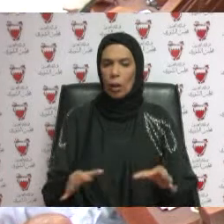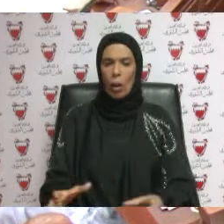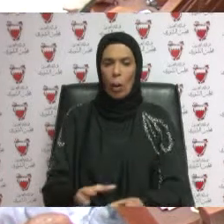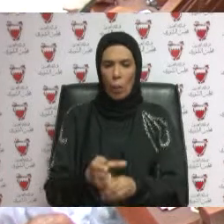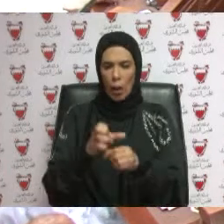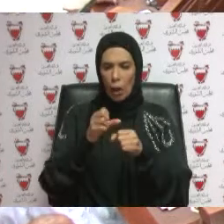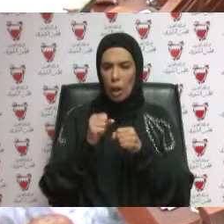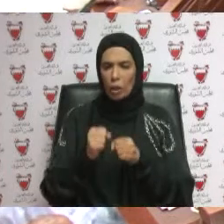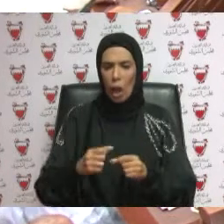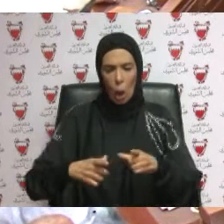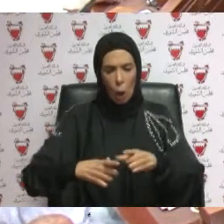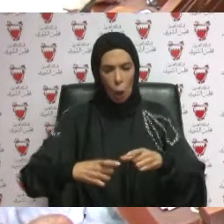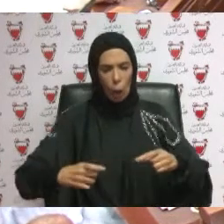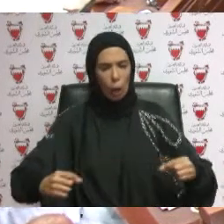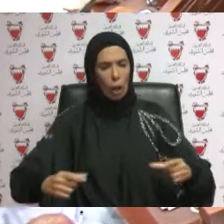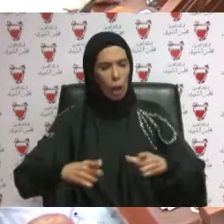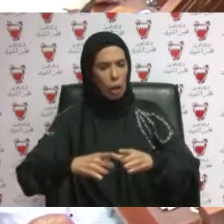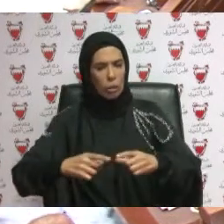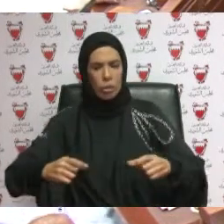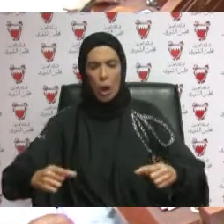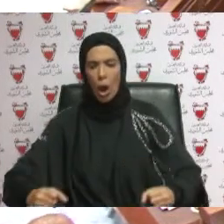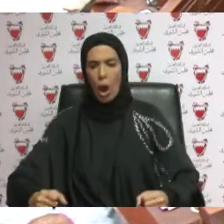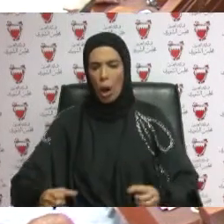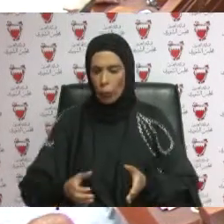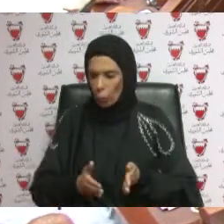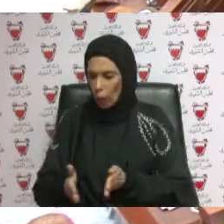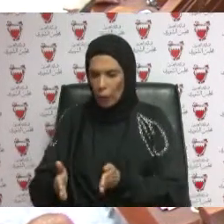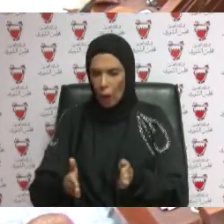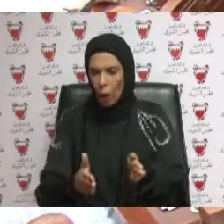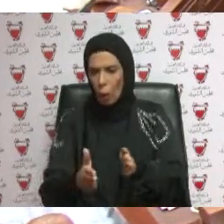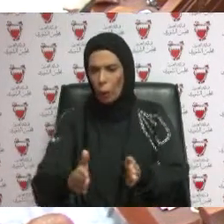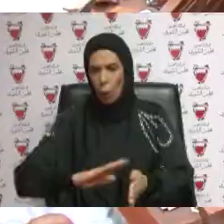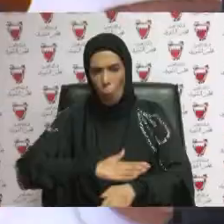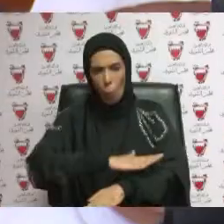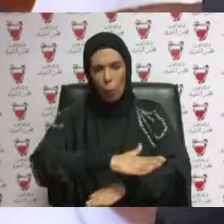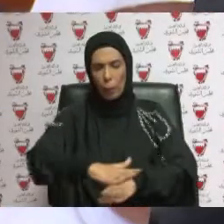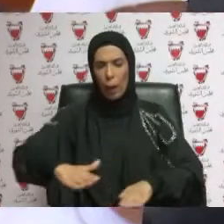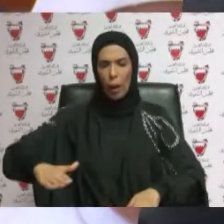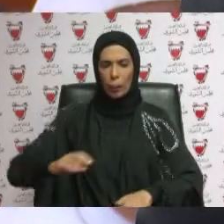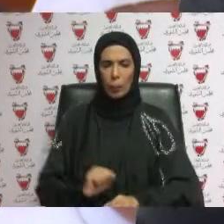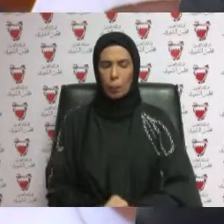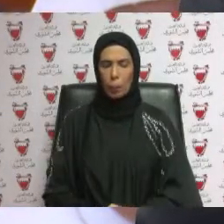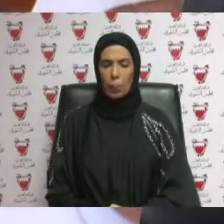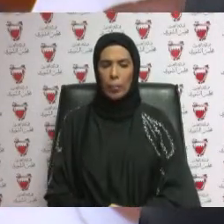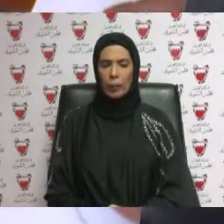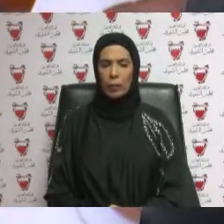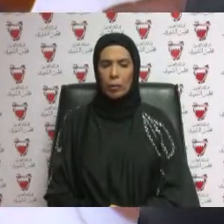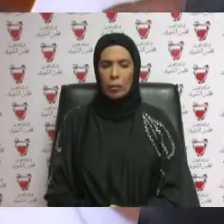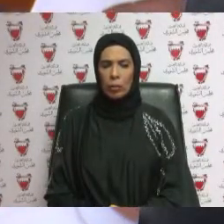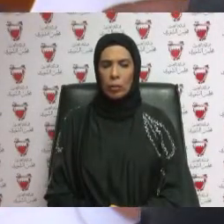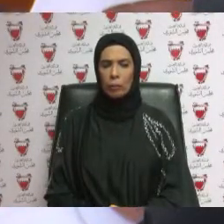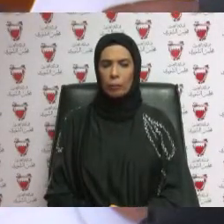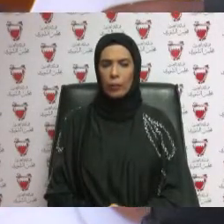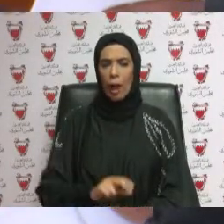هذه الممرات المائية وبالذات الممرات الموجودة على السواحل. فكما هو معروف نتيجة لتغير